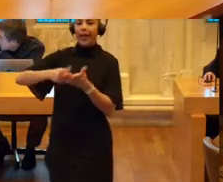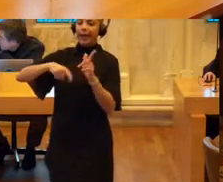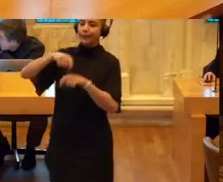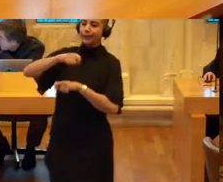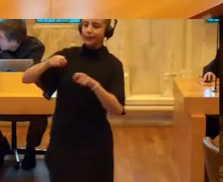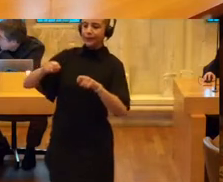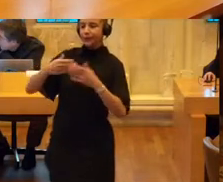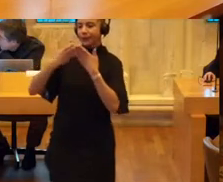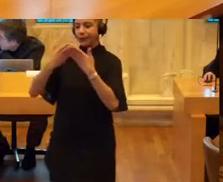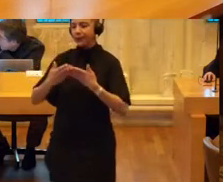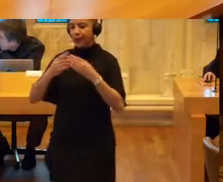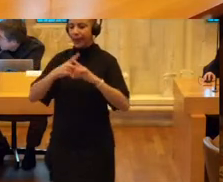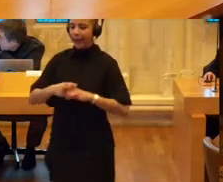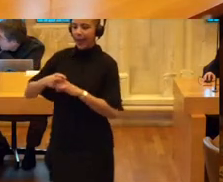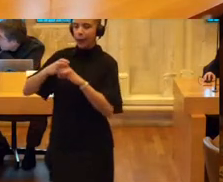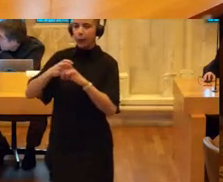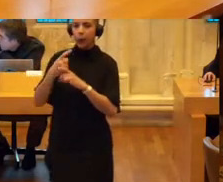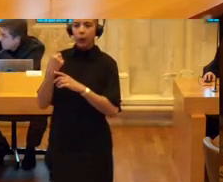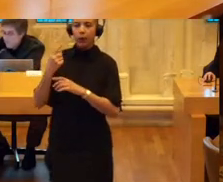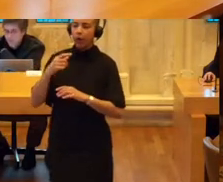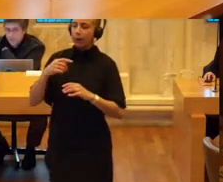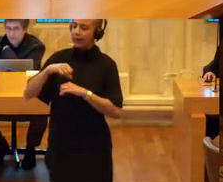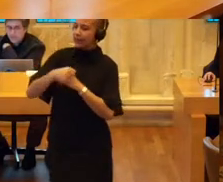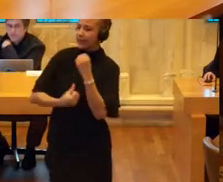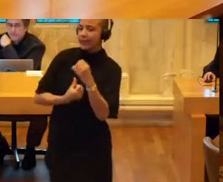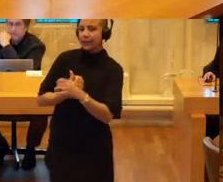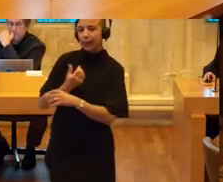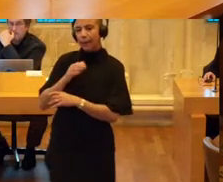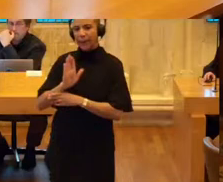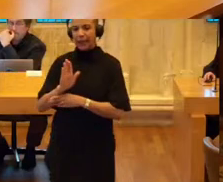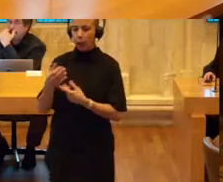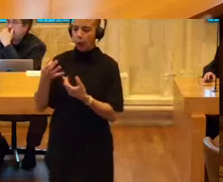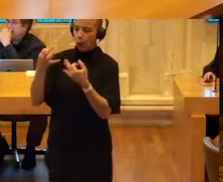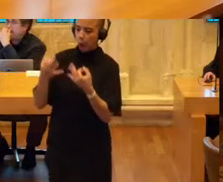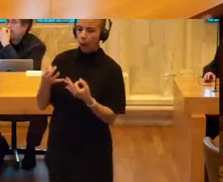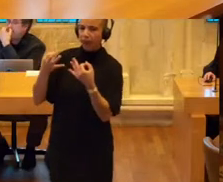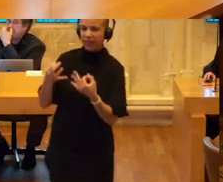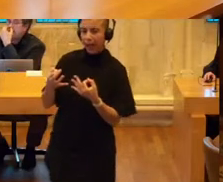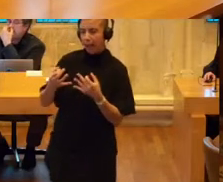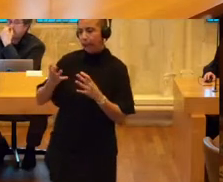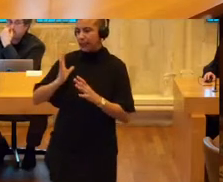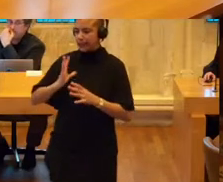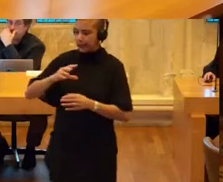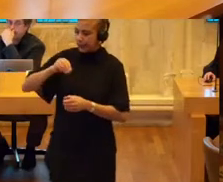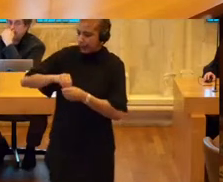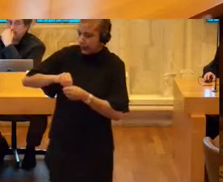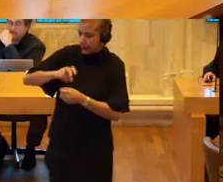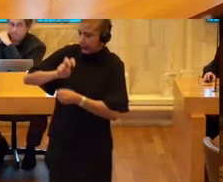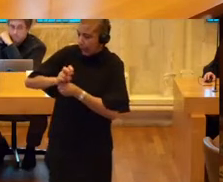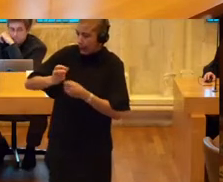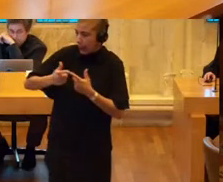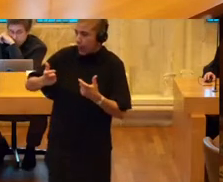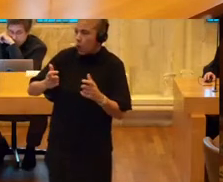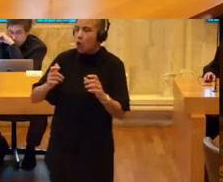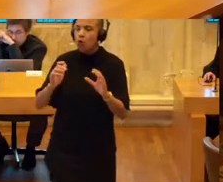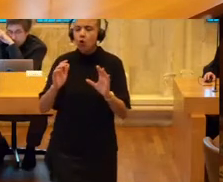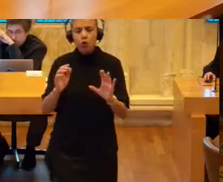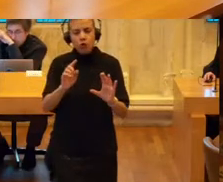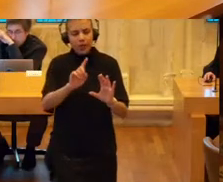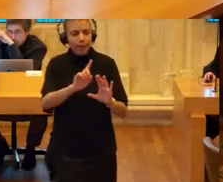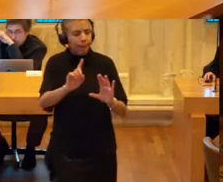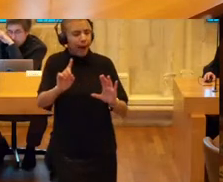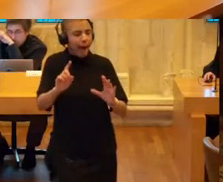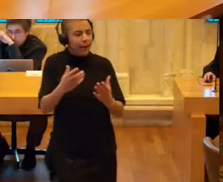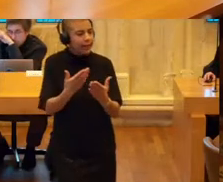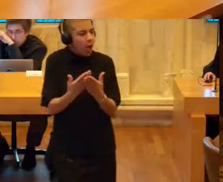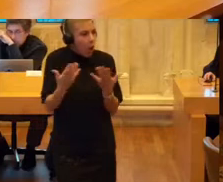vais pas épiloguer, mais je préfère qu'on ait une situation saine qui évite plus d'impôts et qui permette davantage d'investissements.